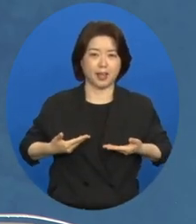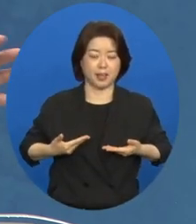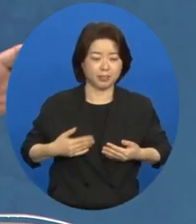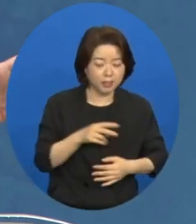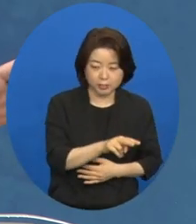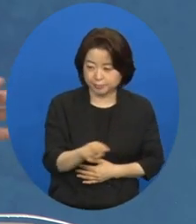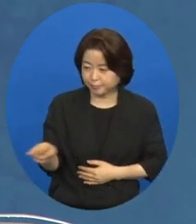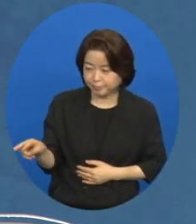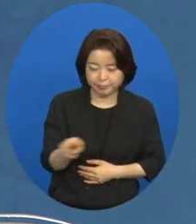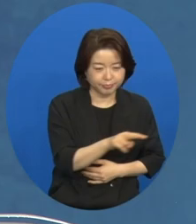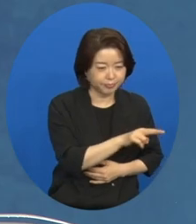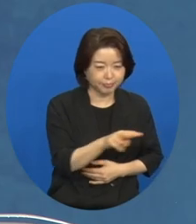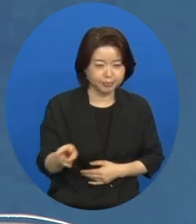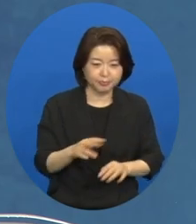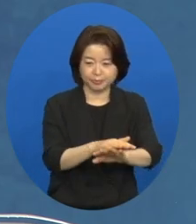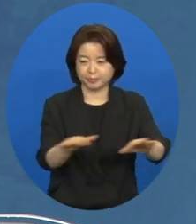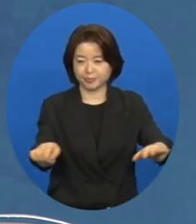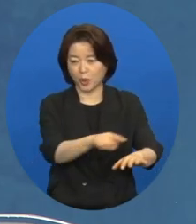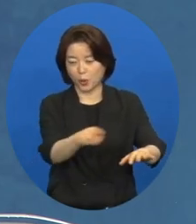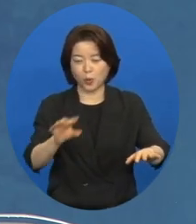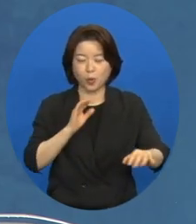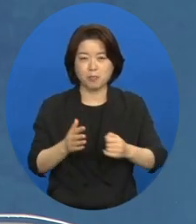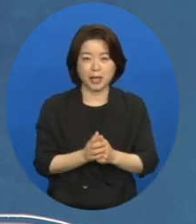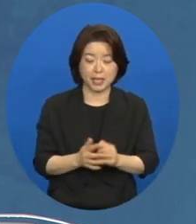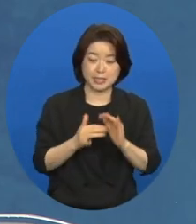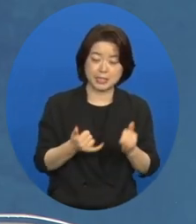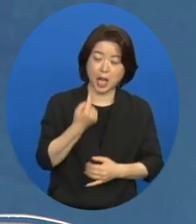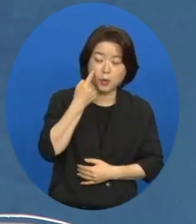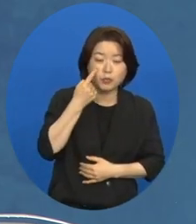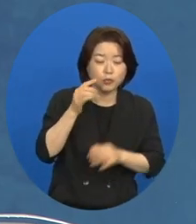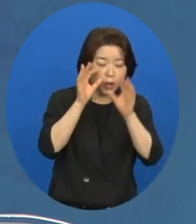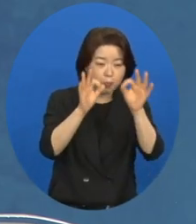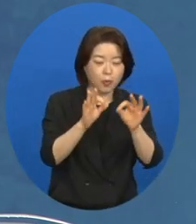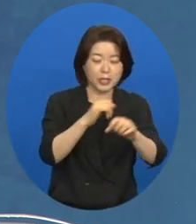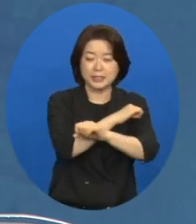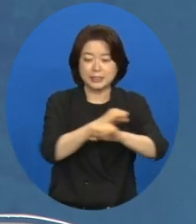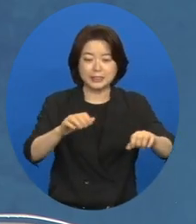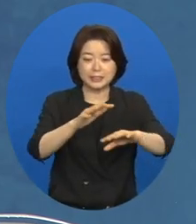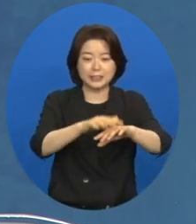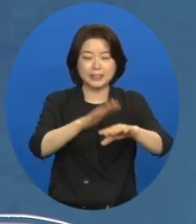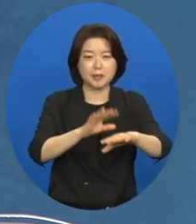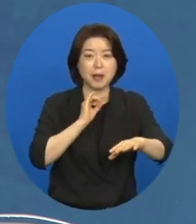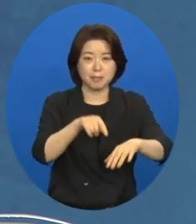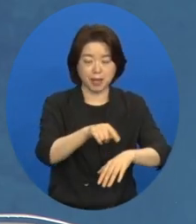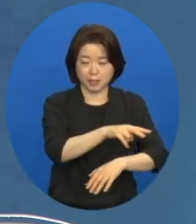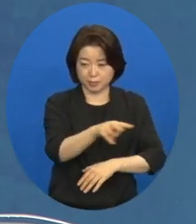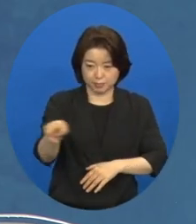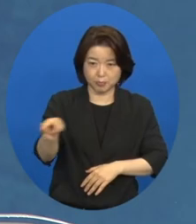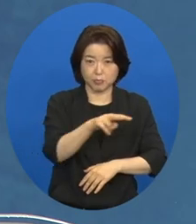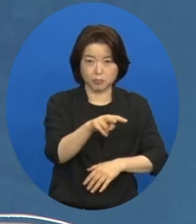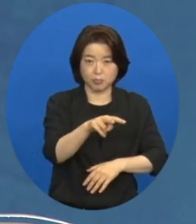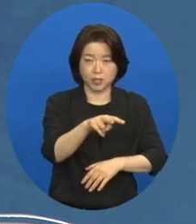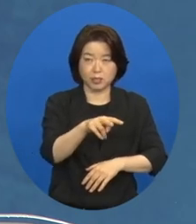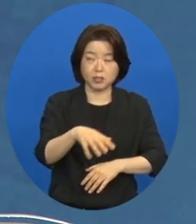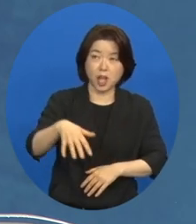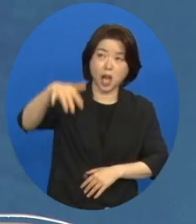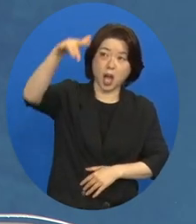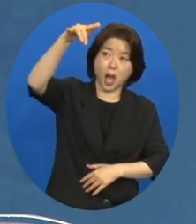보이는 건 주변에 들판밖에 없어요. 사람의 눈에 보이는 건 들판밖에 없어요. 그런데 하늘에서